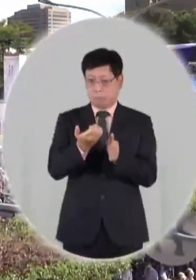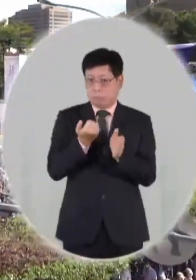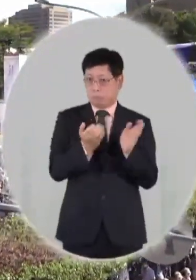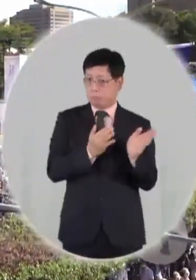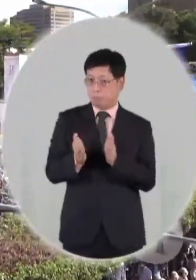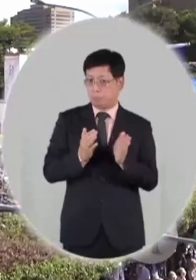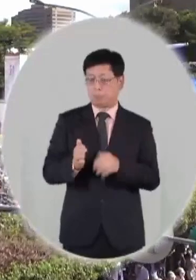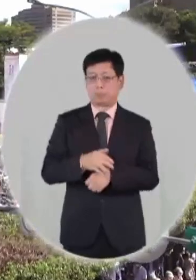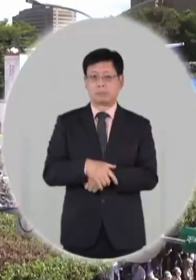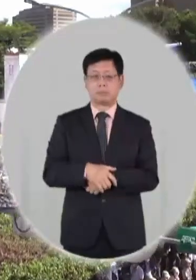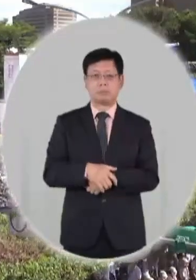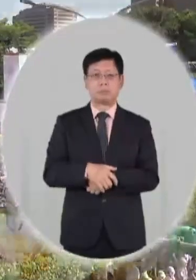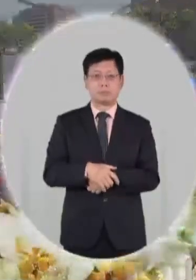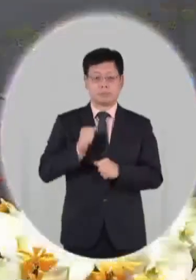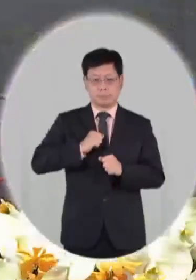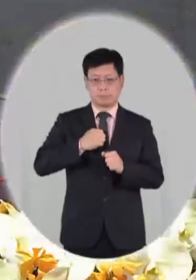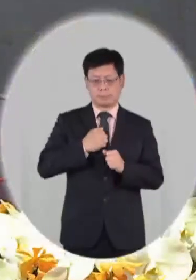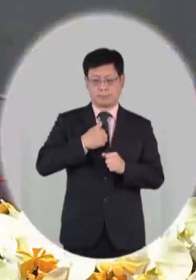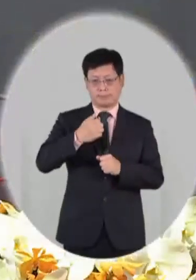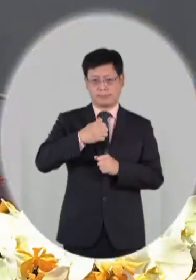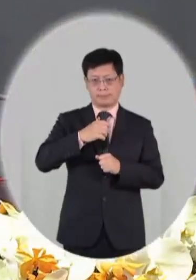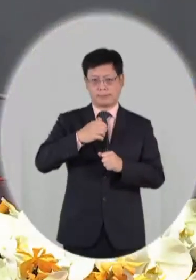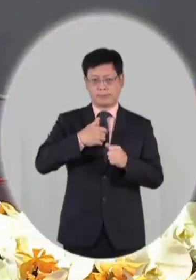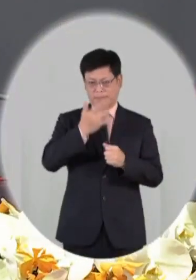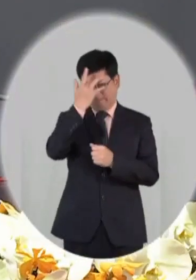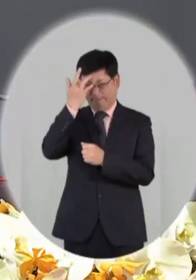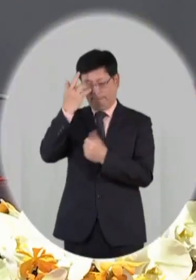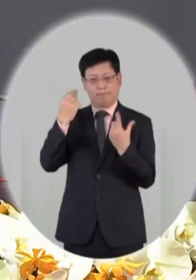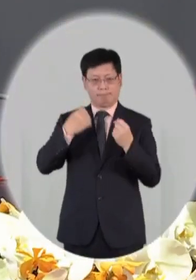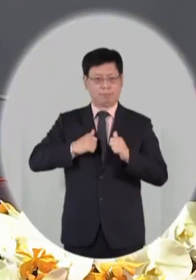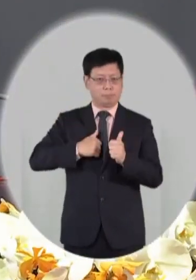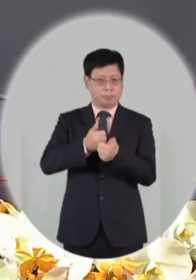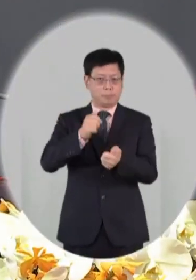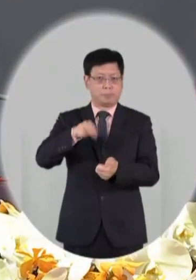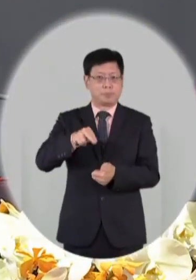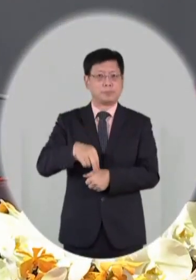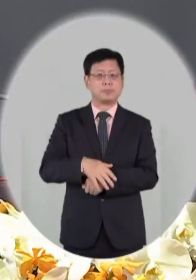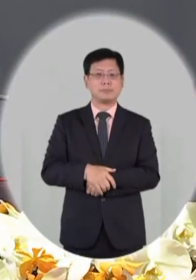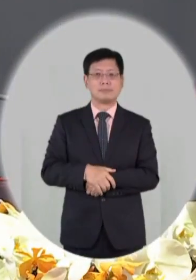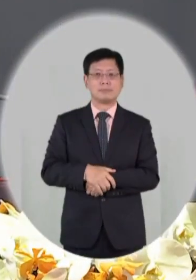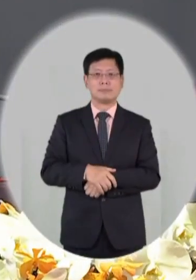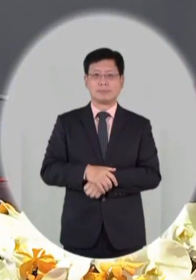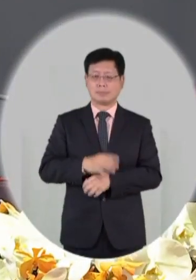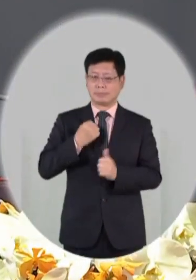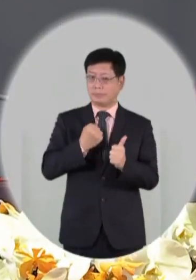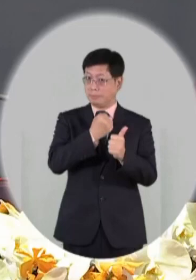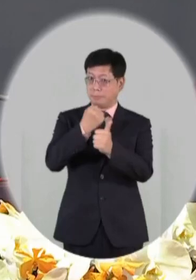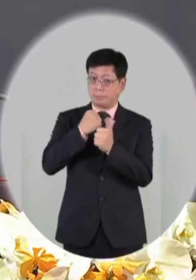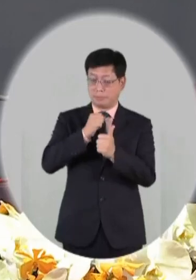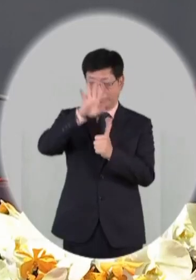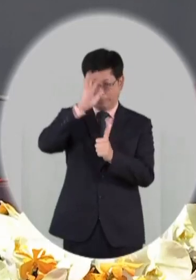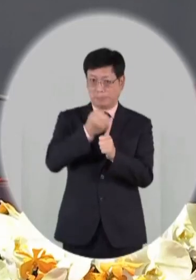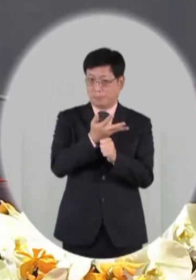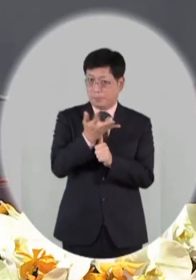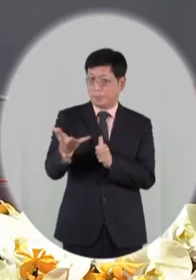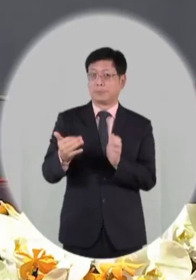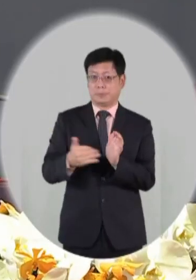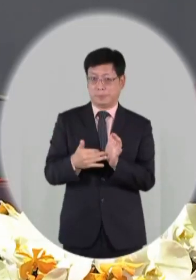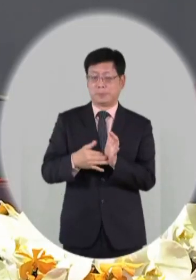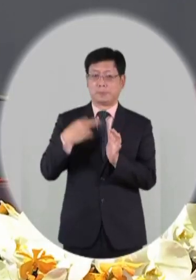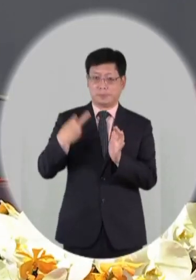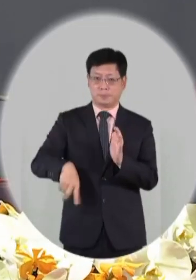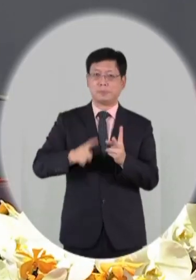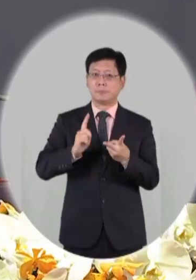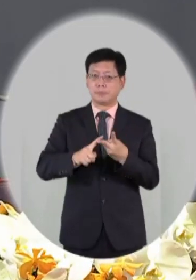署，在逆境中走出一片天，不仅有效控制疫情，还有余